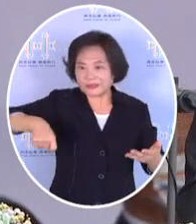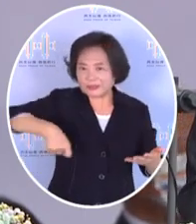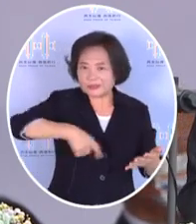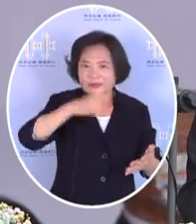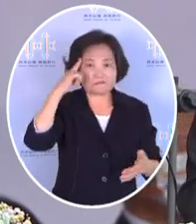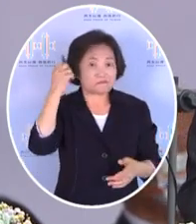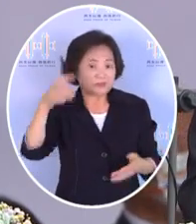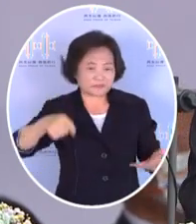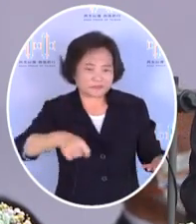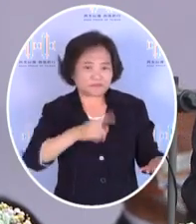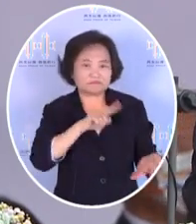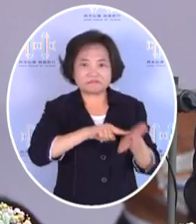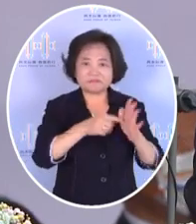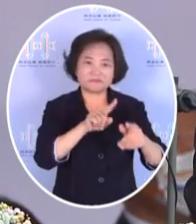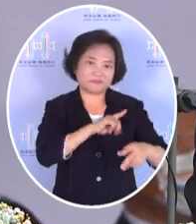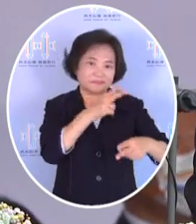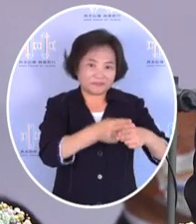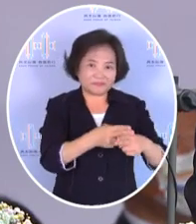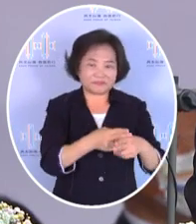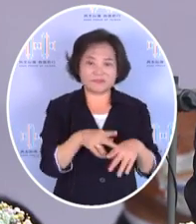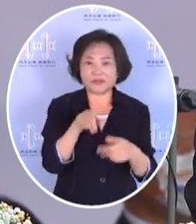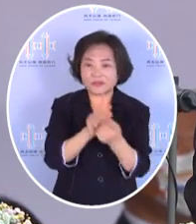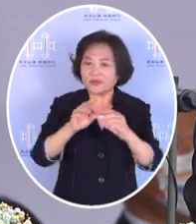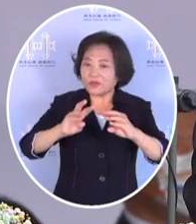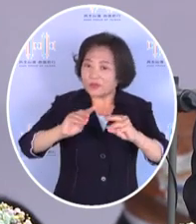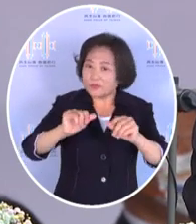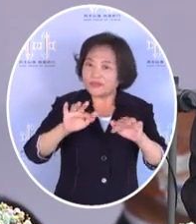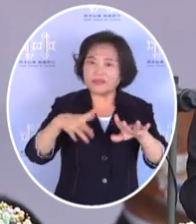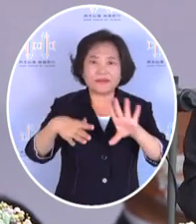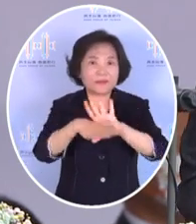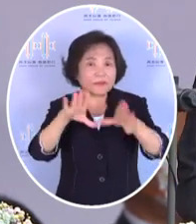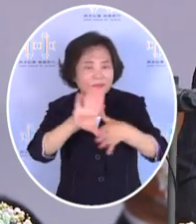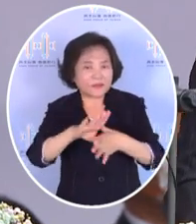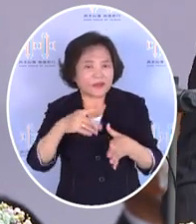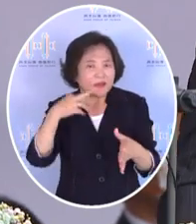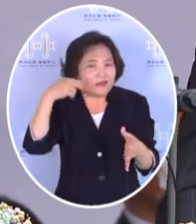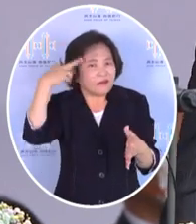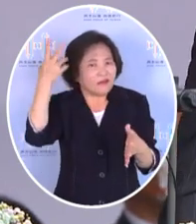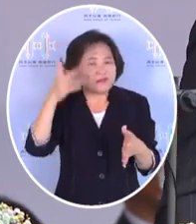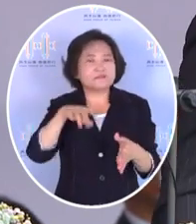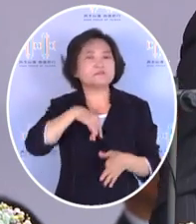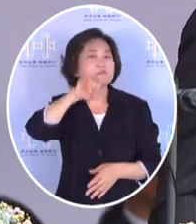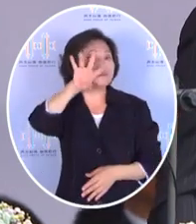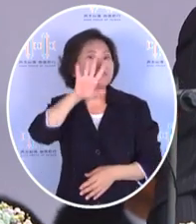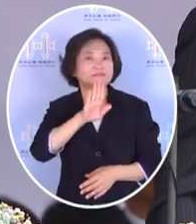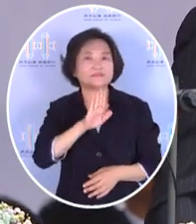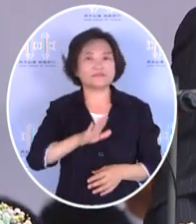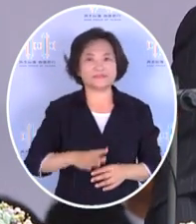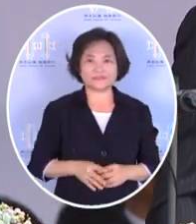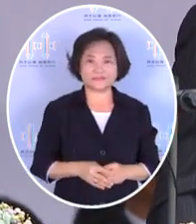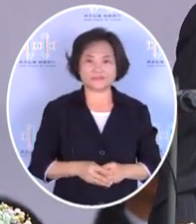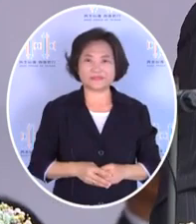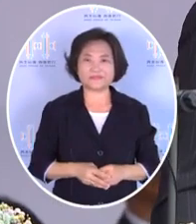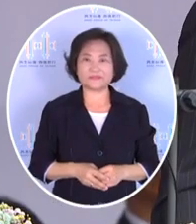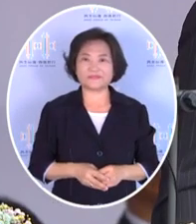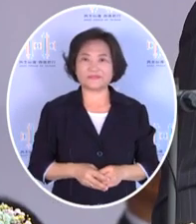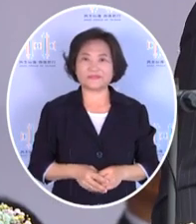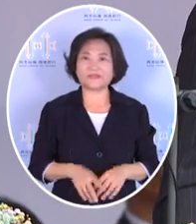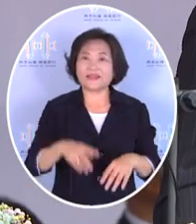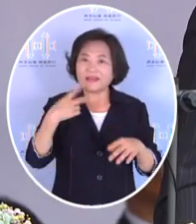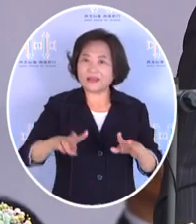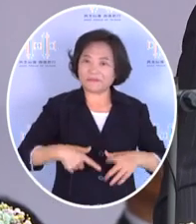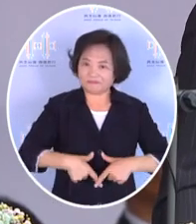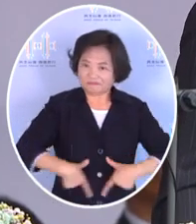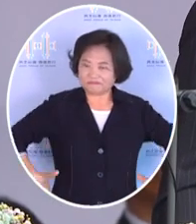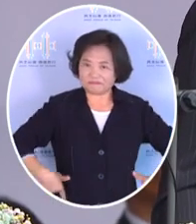自信，也能对土地的文化和价值感到光荣，并且勇